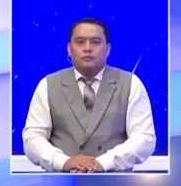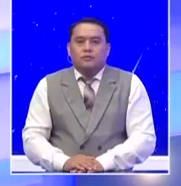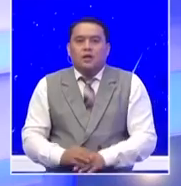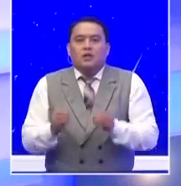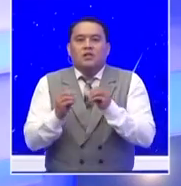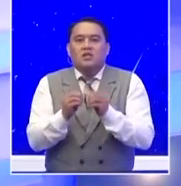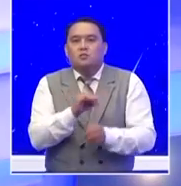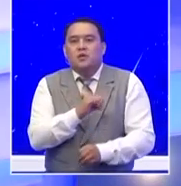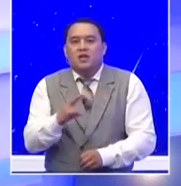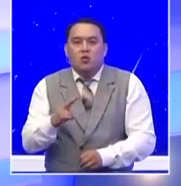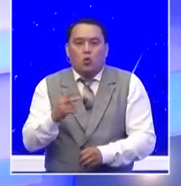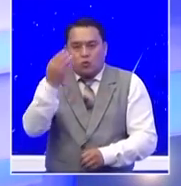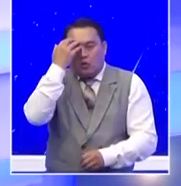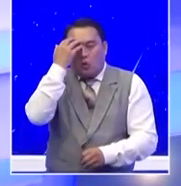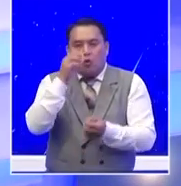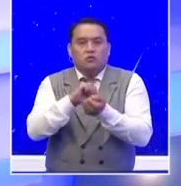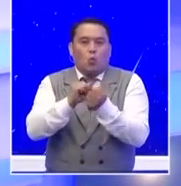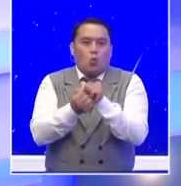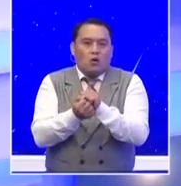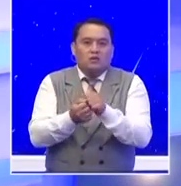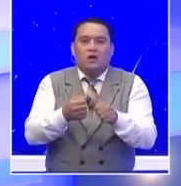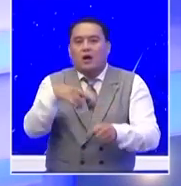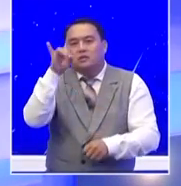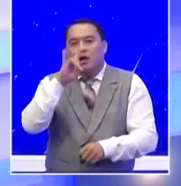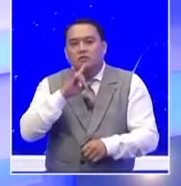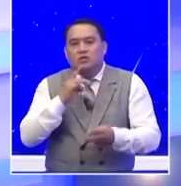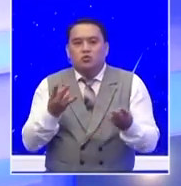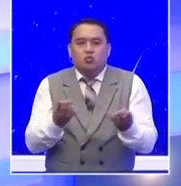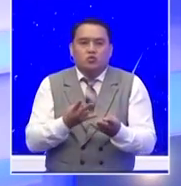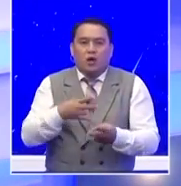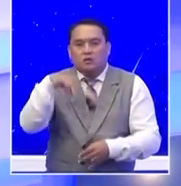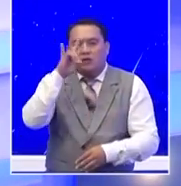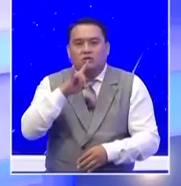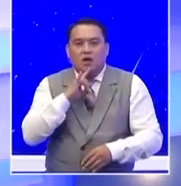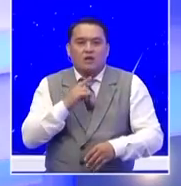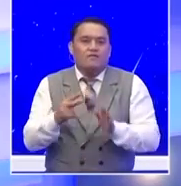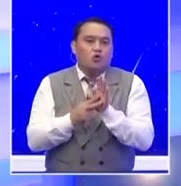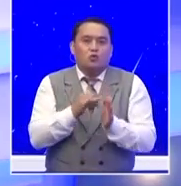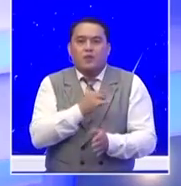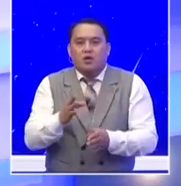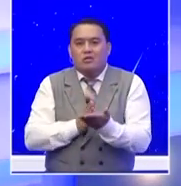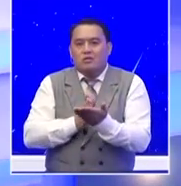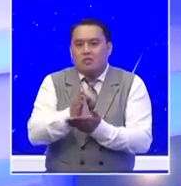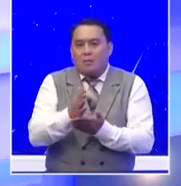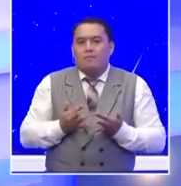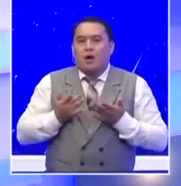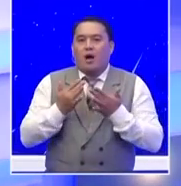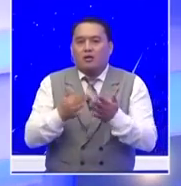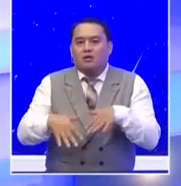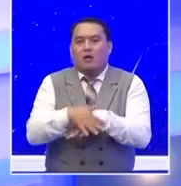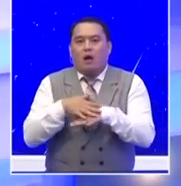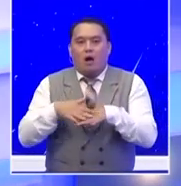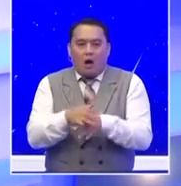Более 10 миллионов тонн угля понадобится внутреннему рынку Казахстана в этом году. Из них порядка 8 миллионов направят на потребности